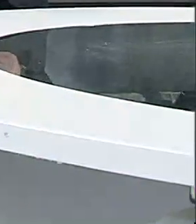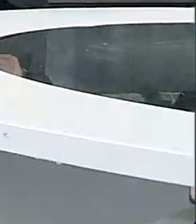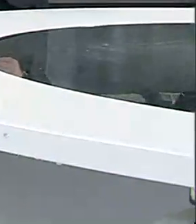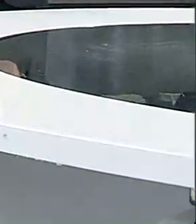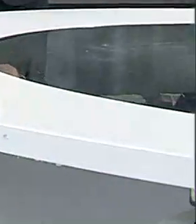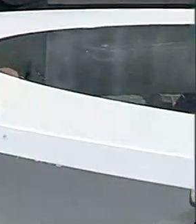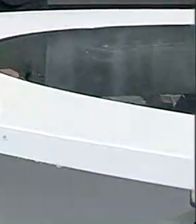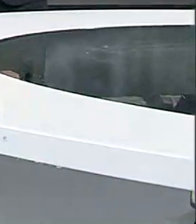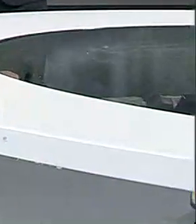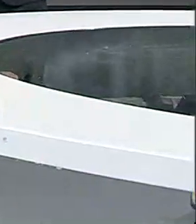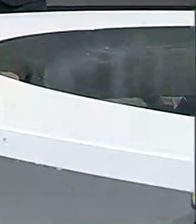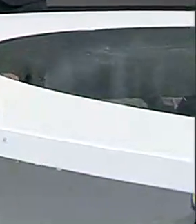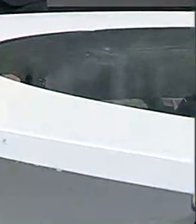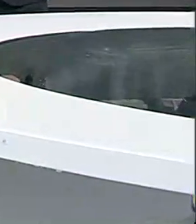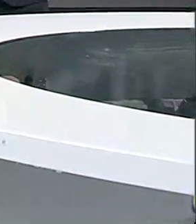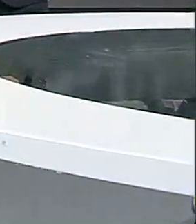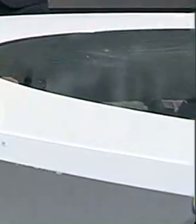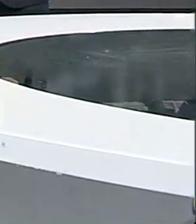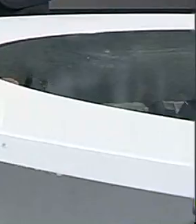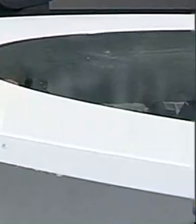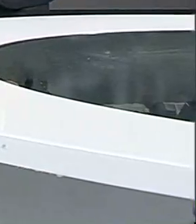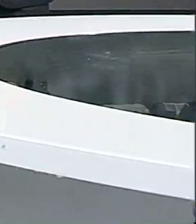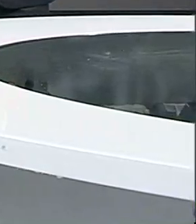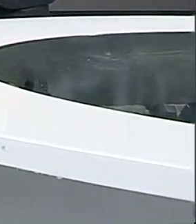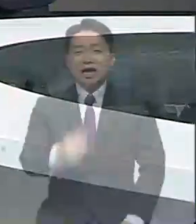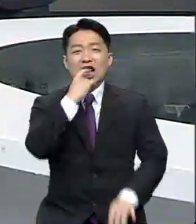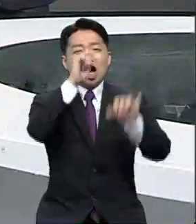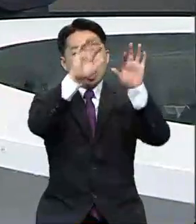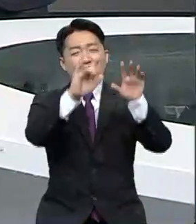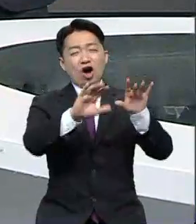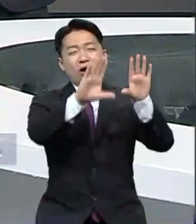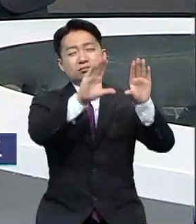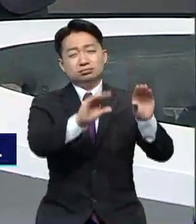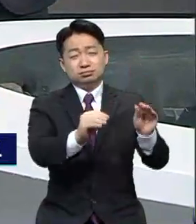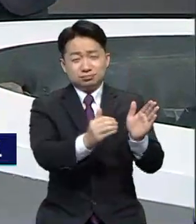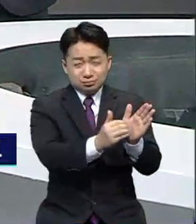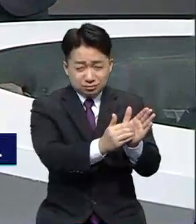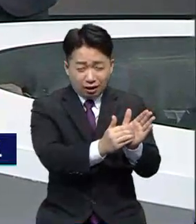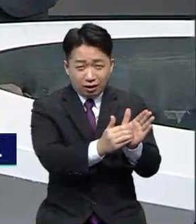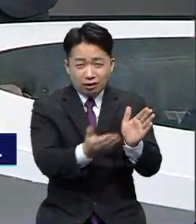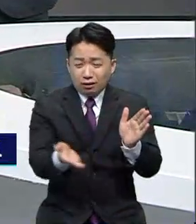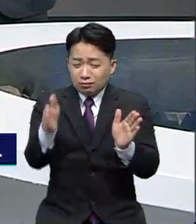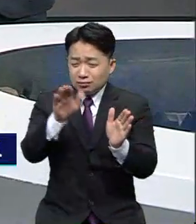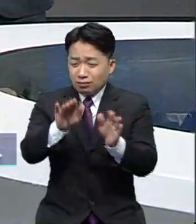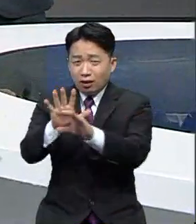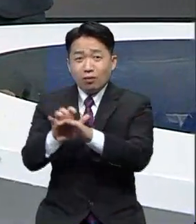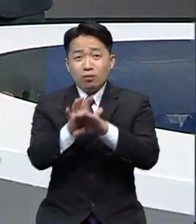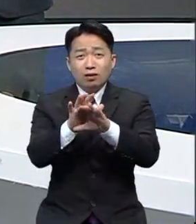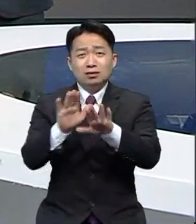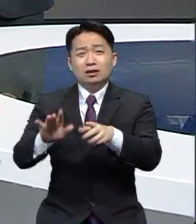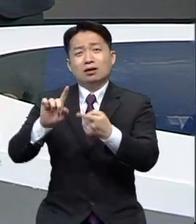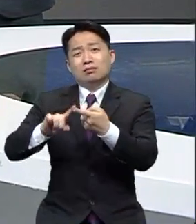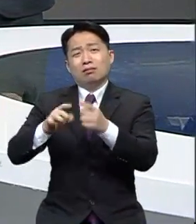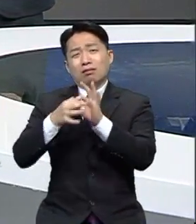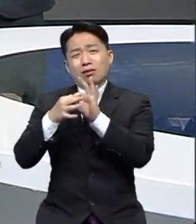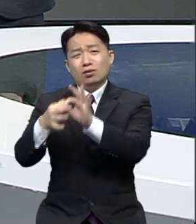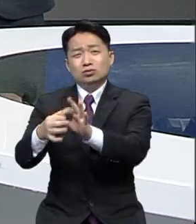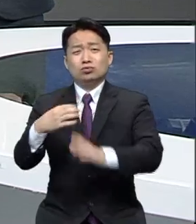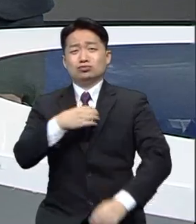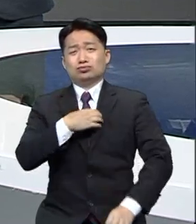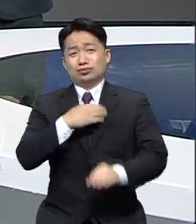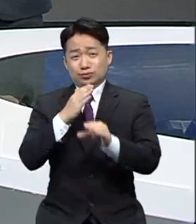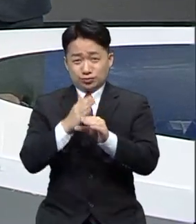눈발이 날렸던 토요일 어떻게 보내셨습니까? 눈은 금세 녹아 사라졌는데 코로나19는 여전히 위협적으로